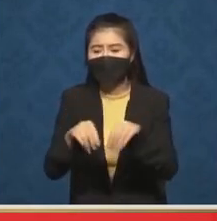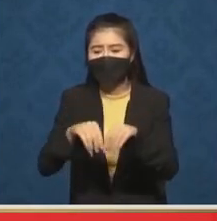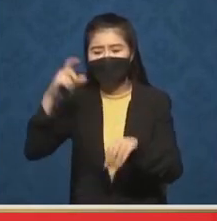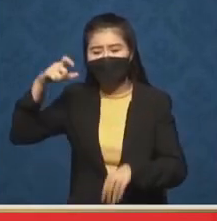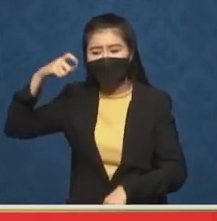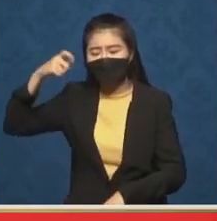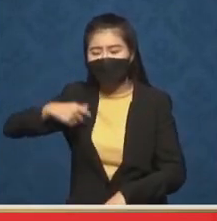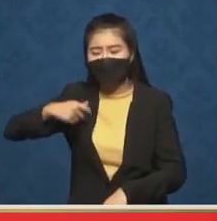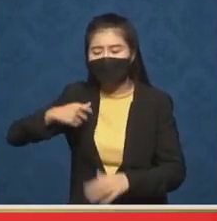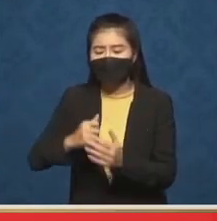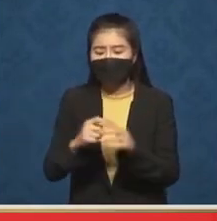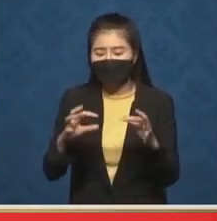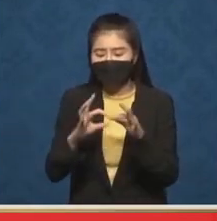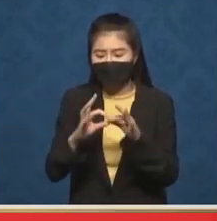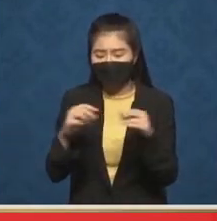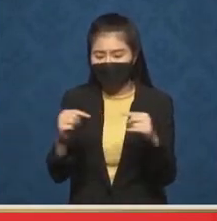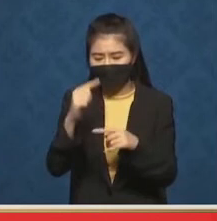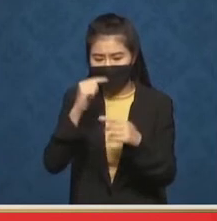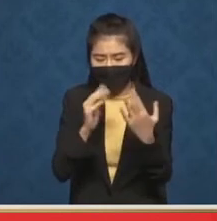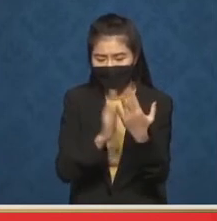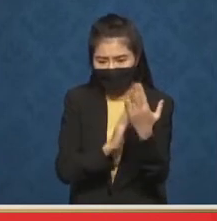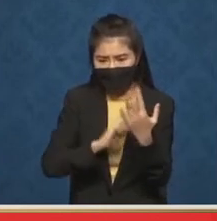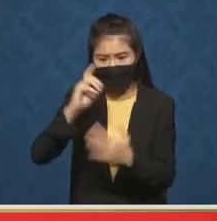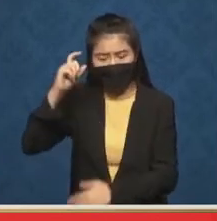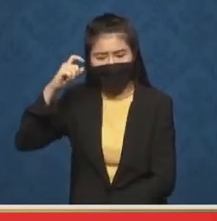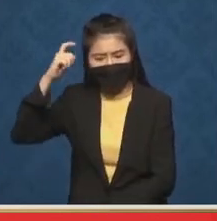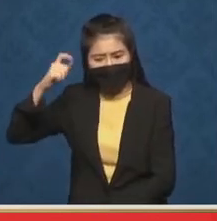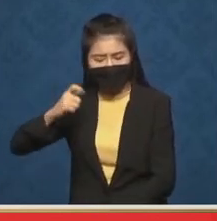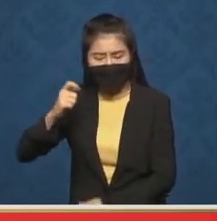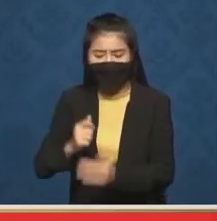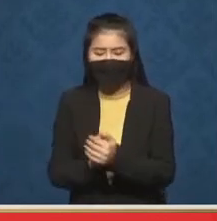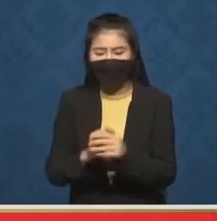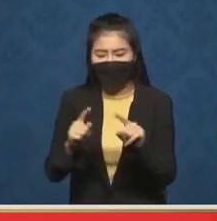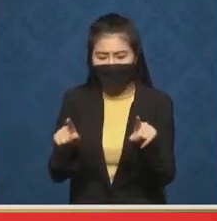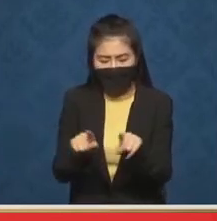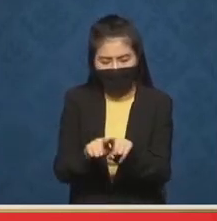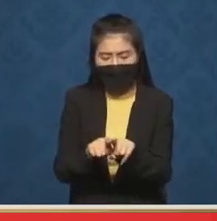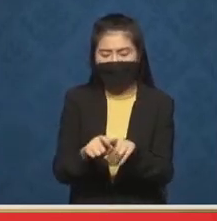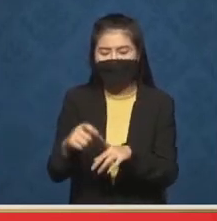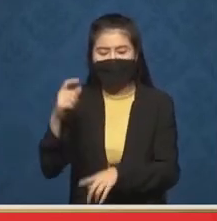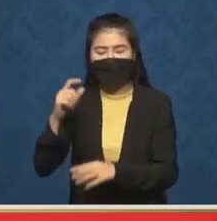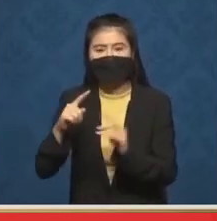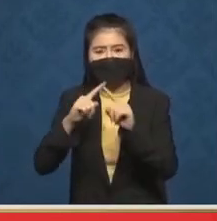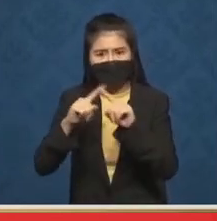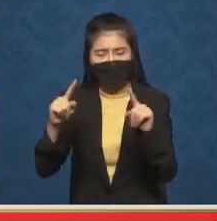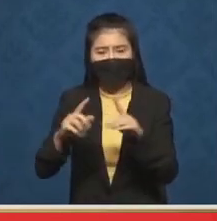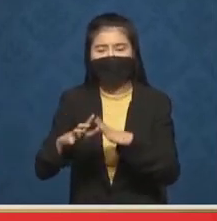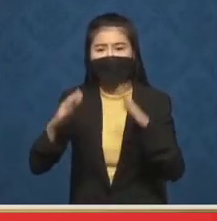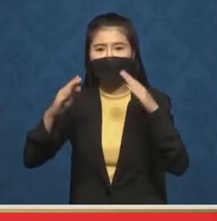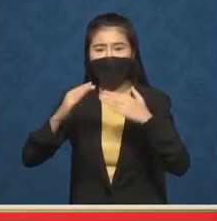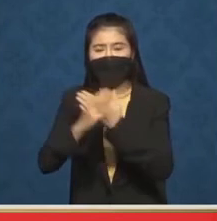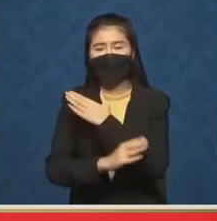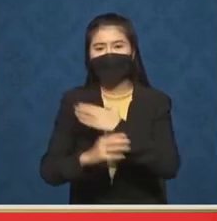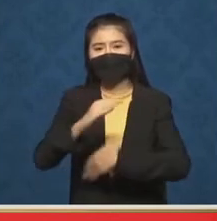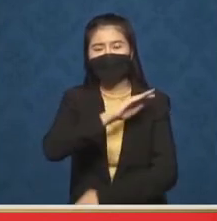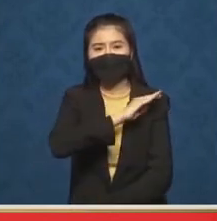ระหว่างมยมาร ประเทศในอาเซีนพอเขาและเรามักแตกต่างกันสิ่งสำคญที่ทำ